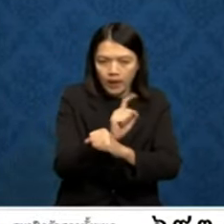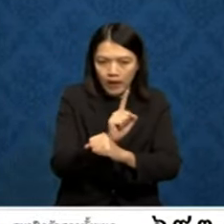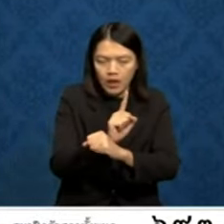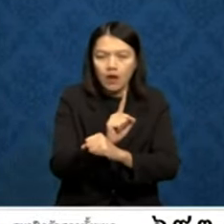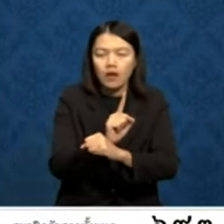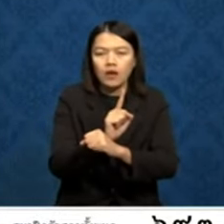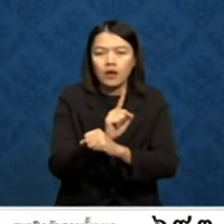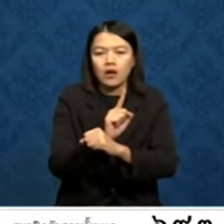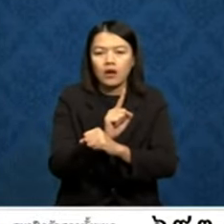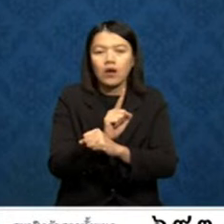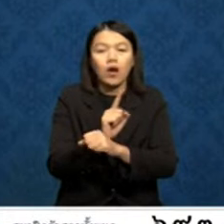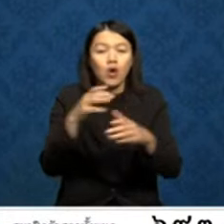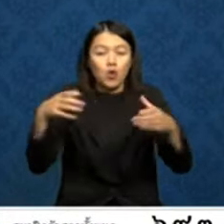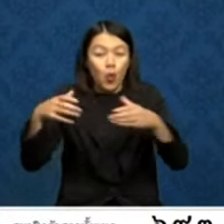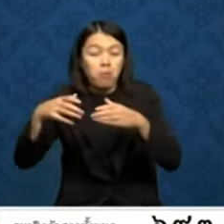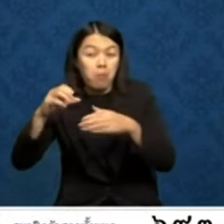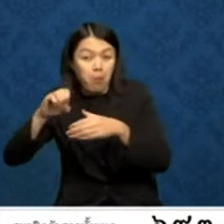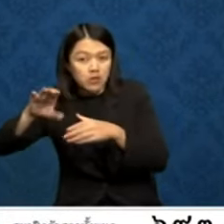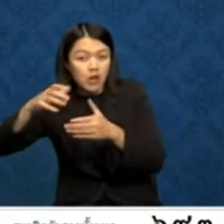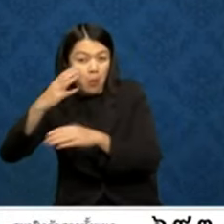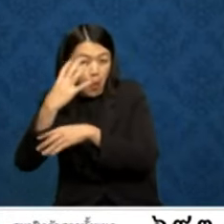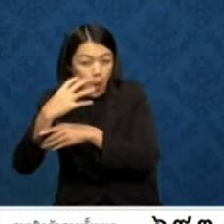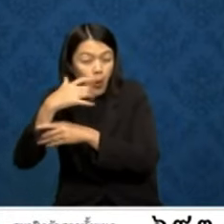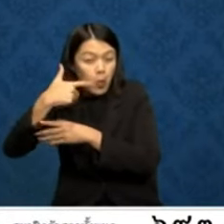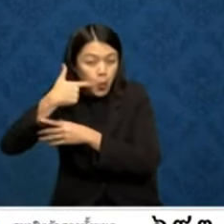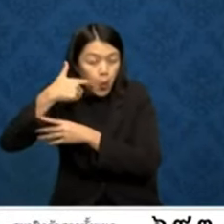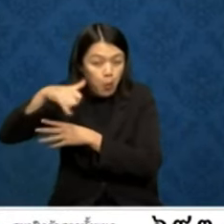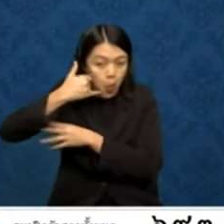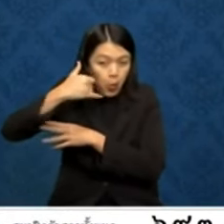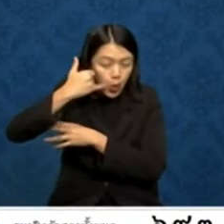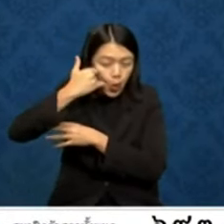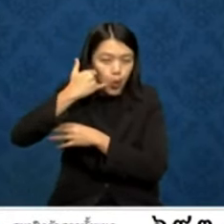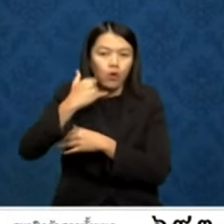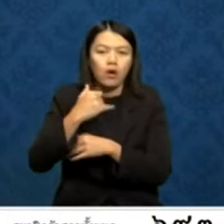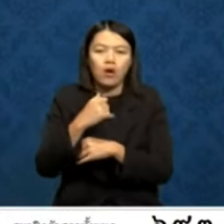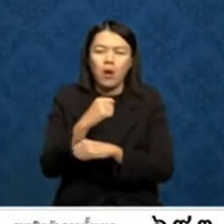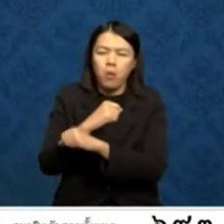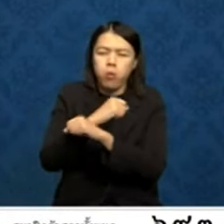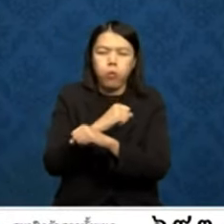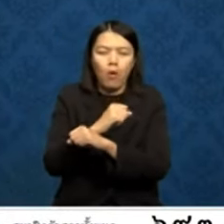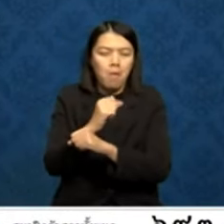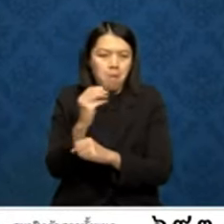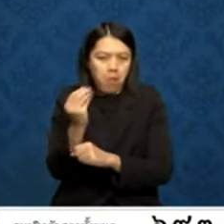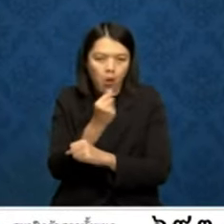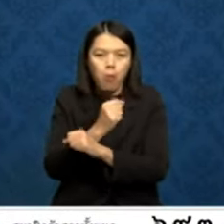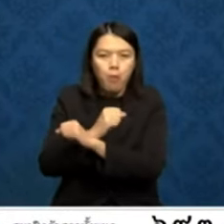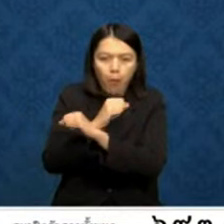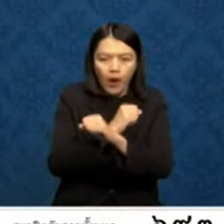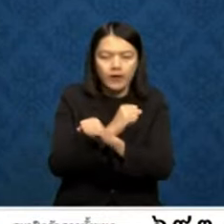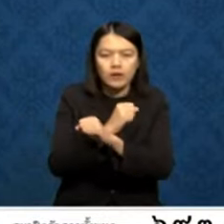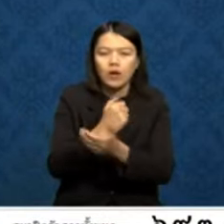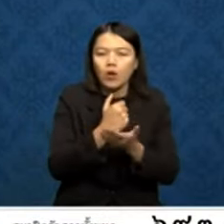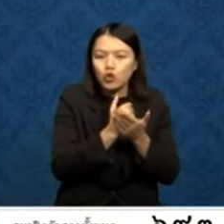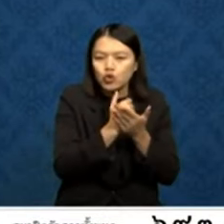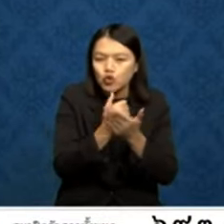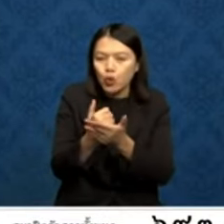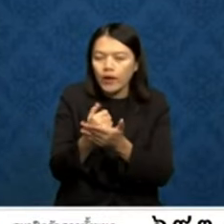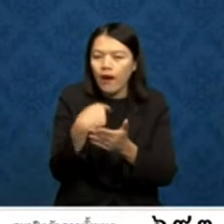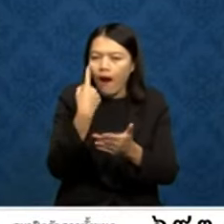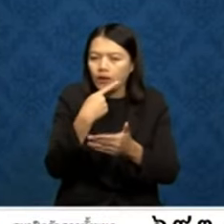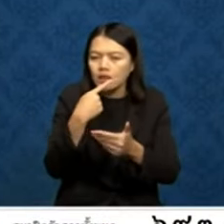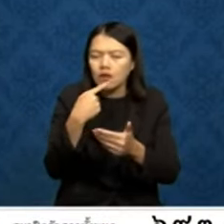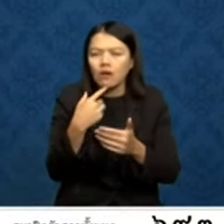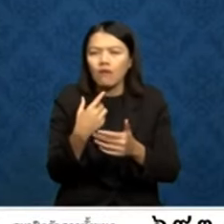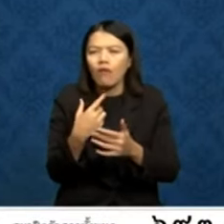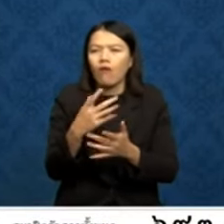ปราบปรามแก๊งคอลเซ็นเตอร์และรับมือกับอาชญากรรมออนไลน์อย่างรวดเร็วช่วยเหลือเหยื่อของมิจฉาชีพอ